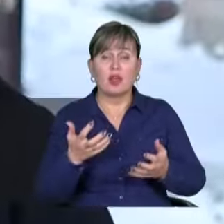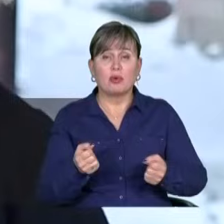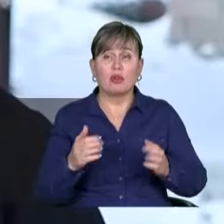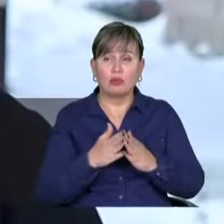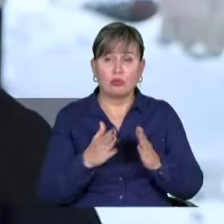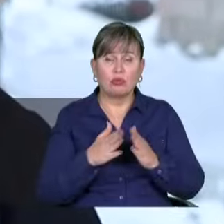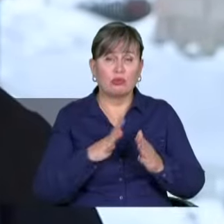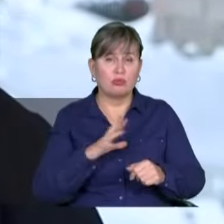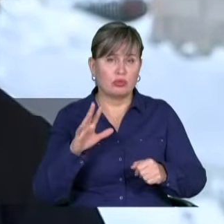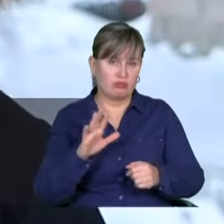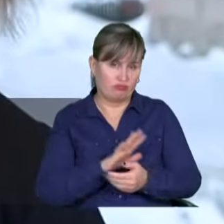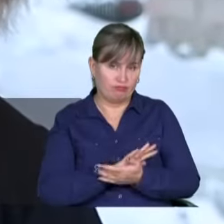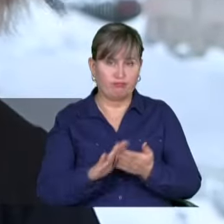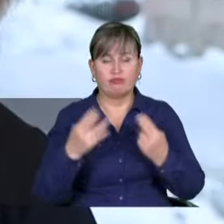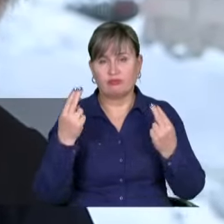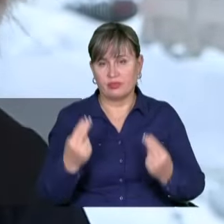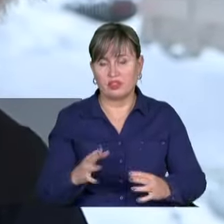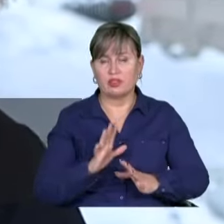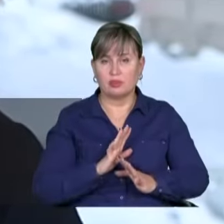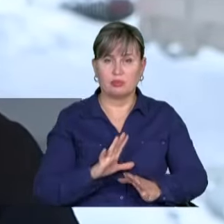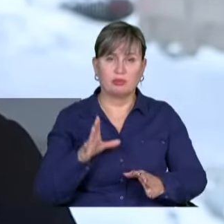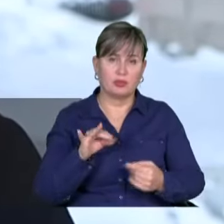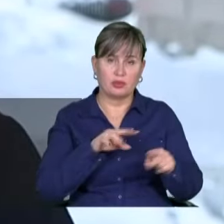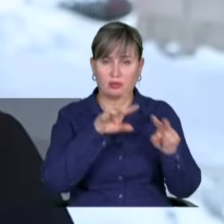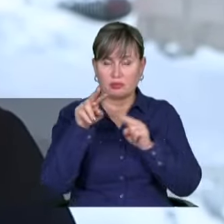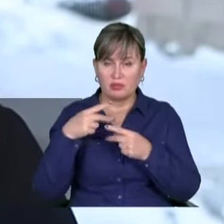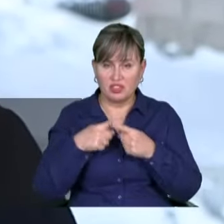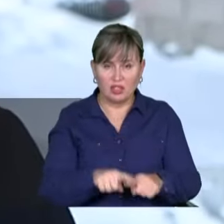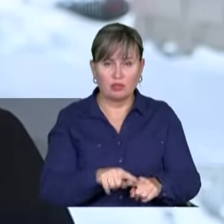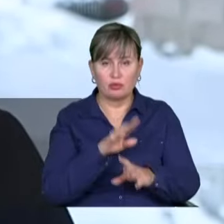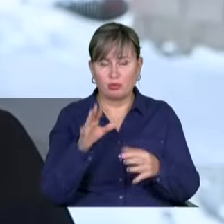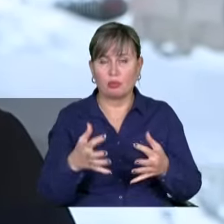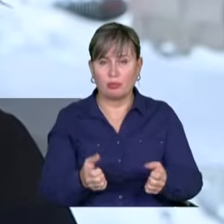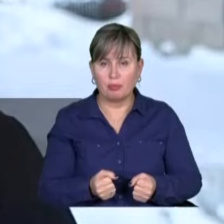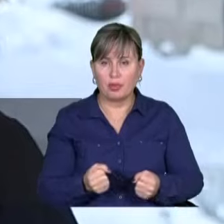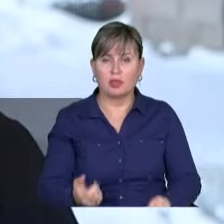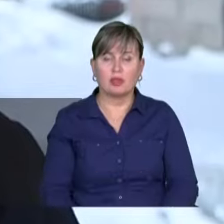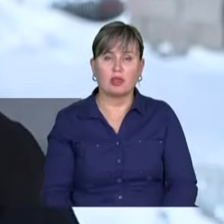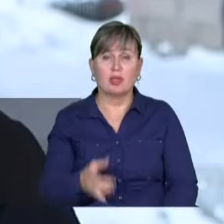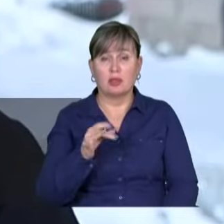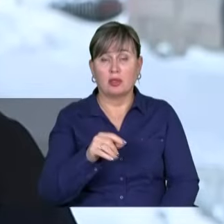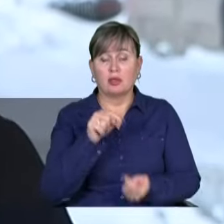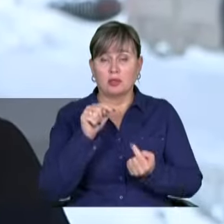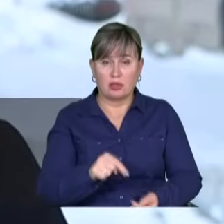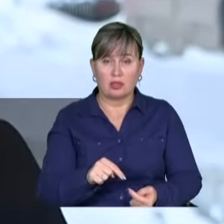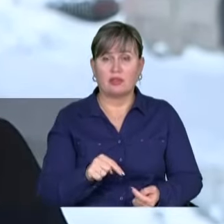полностью был в исправном состоянии. Здесь как бы и технический надзор принимал, и авторский надзор, ну и, соответственно,